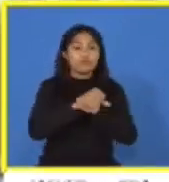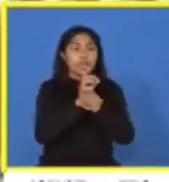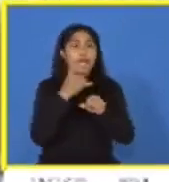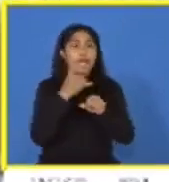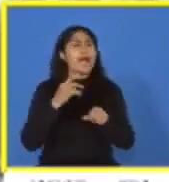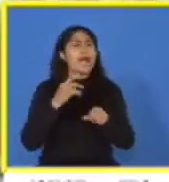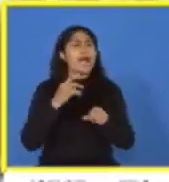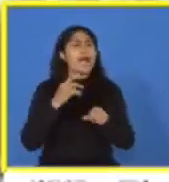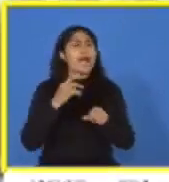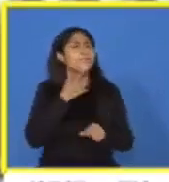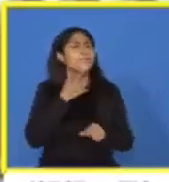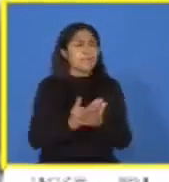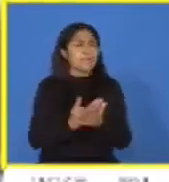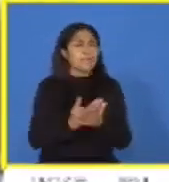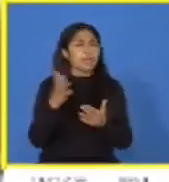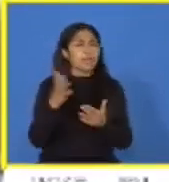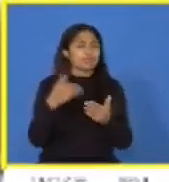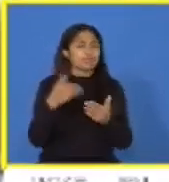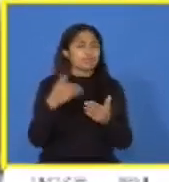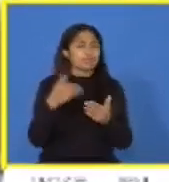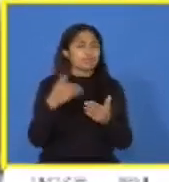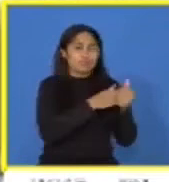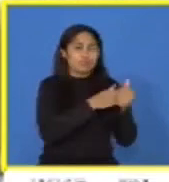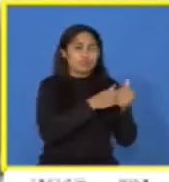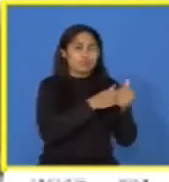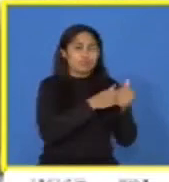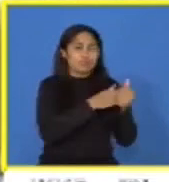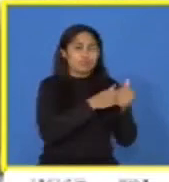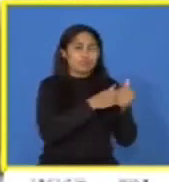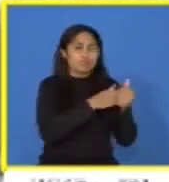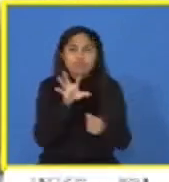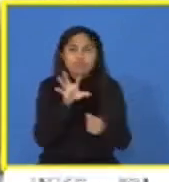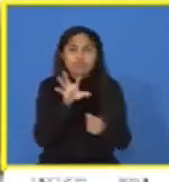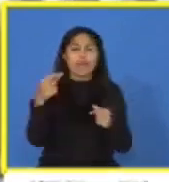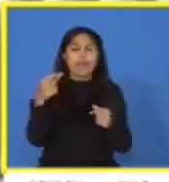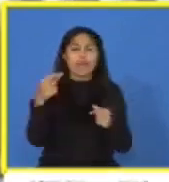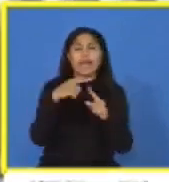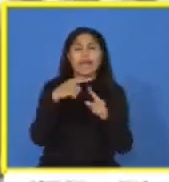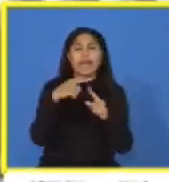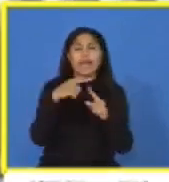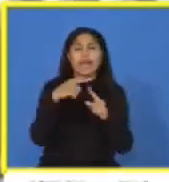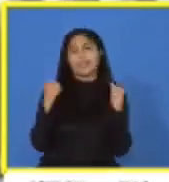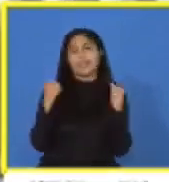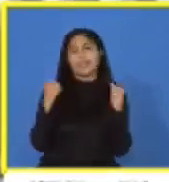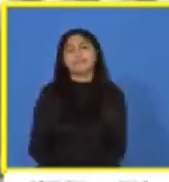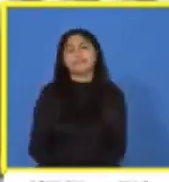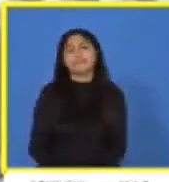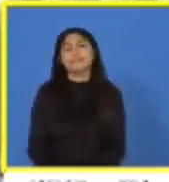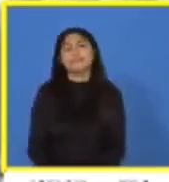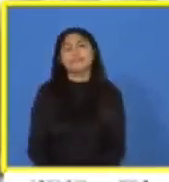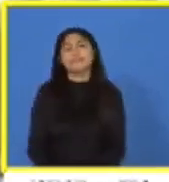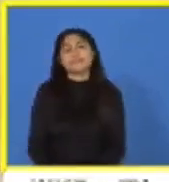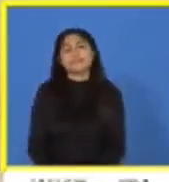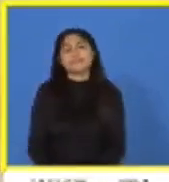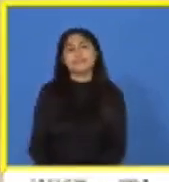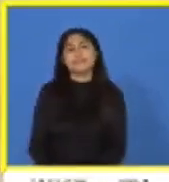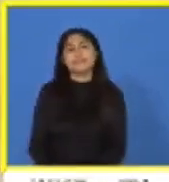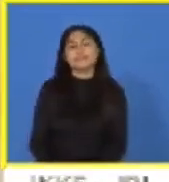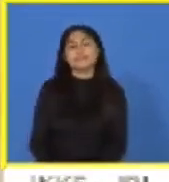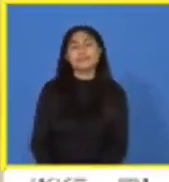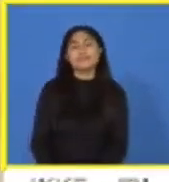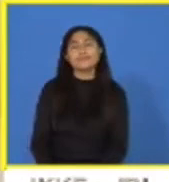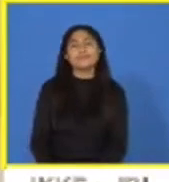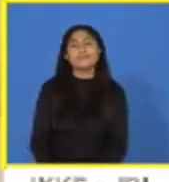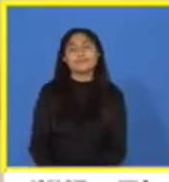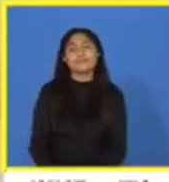penting mengikuti anjuran-anjuran yang disampaikan oleh tenaga kesehatan. Baik, Ibu Emma, ini mungkin singkat saja Ibu Emma. Nah,